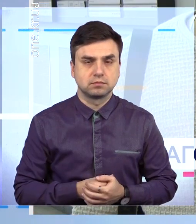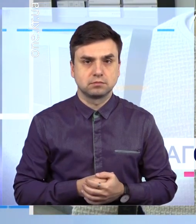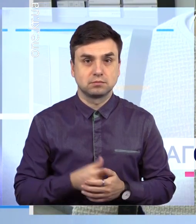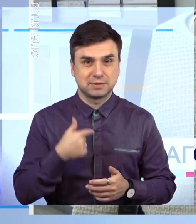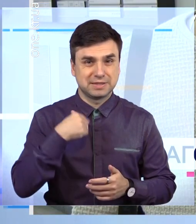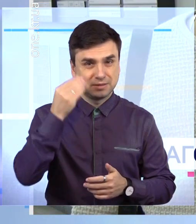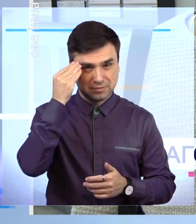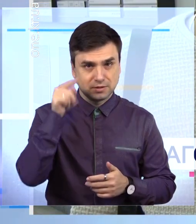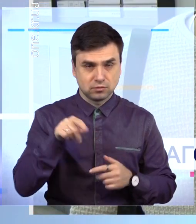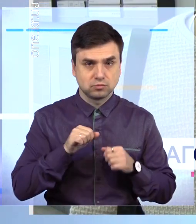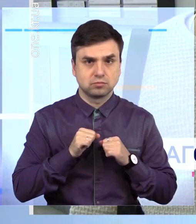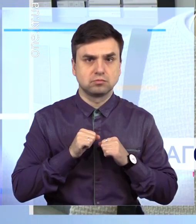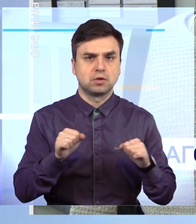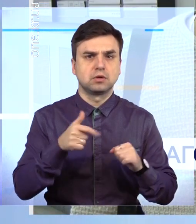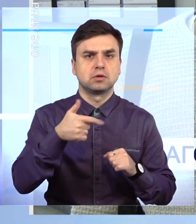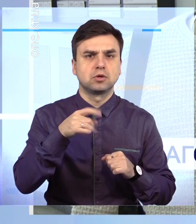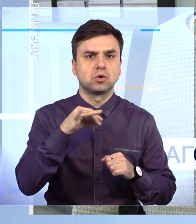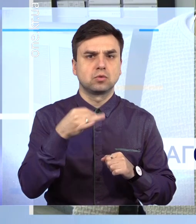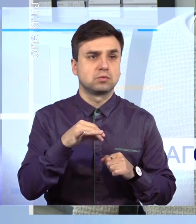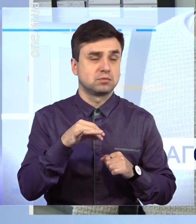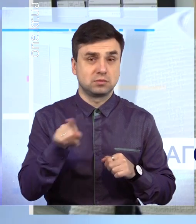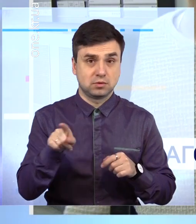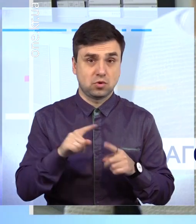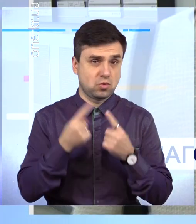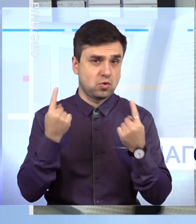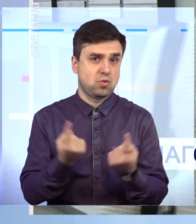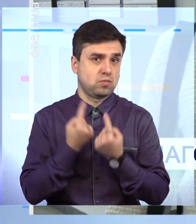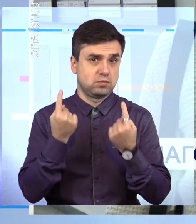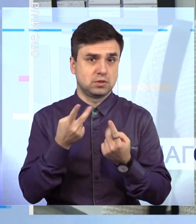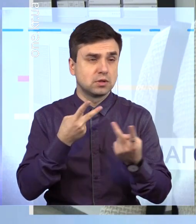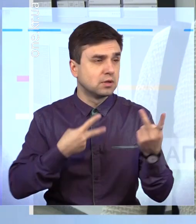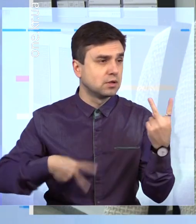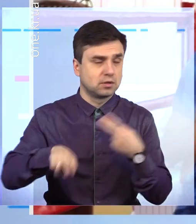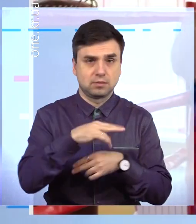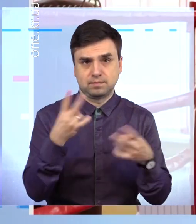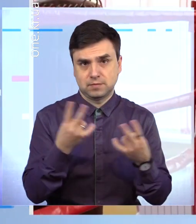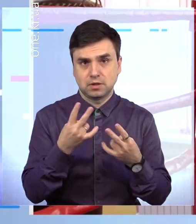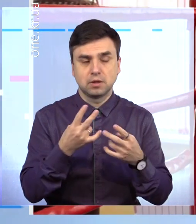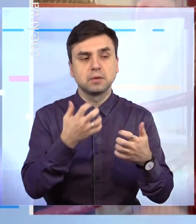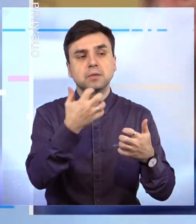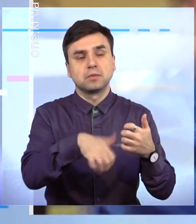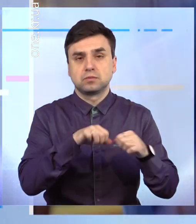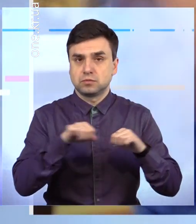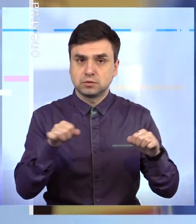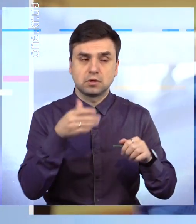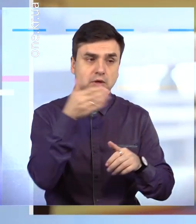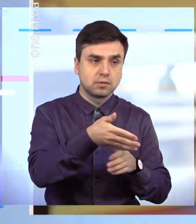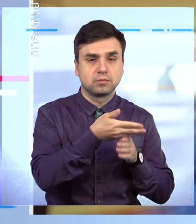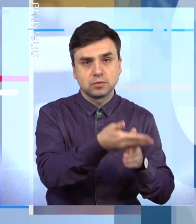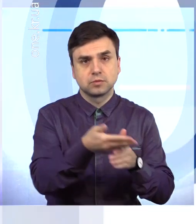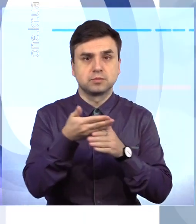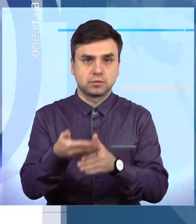Так повинно бути. Люди повинні друг другу допомагати і не повинні проходити мимо чиєї біди. Деталі вже за